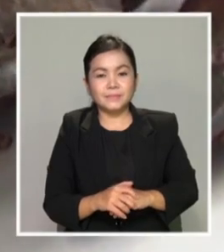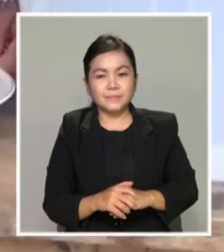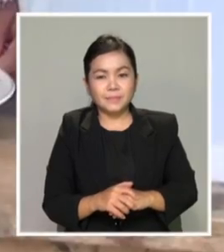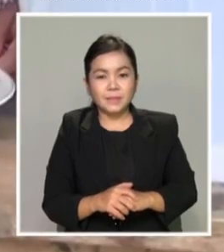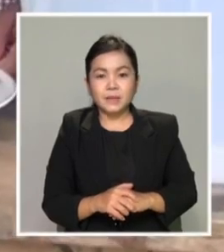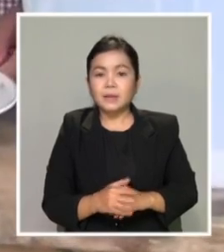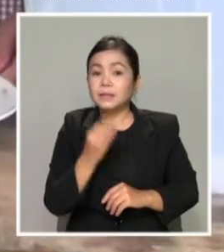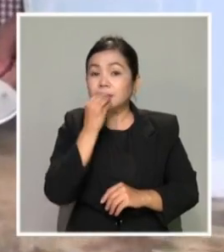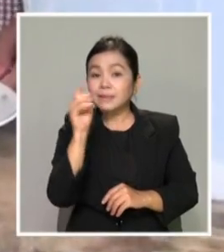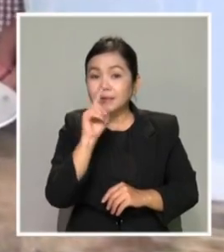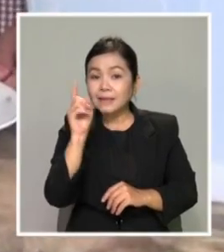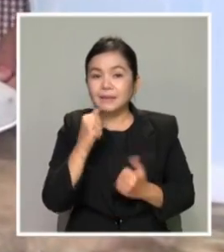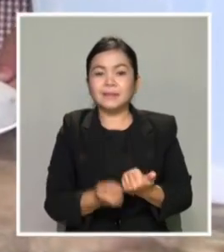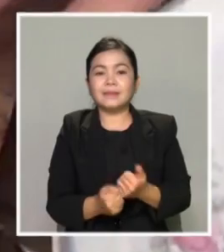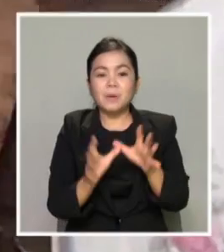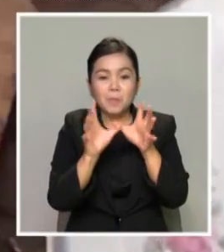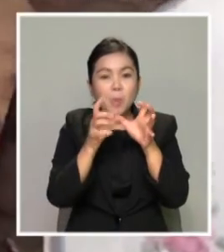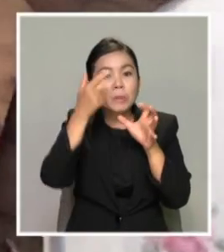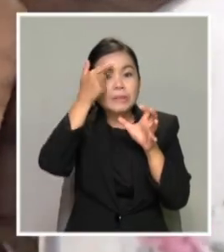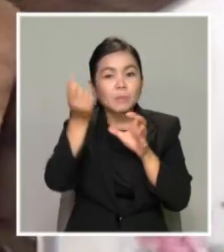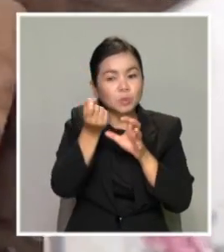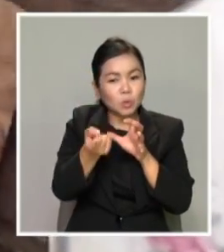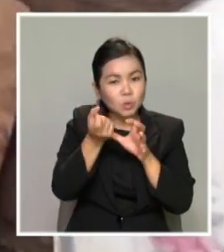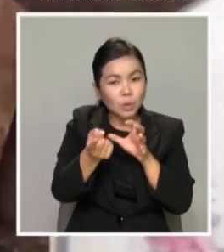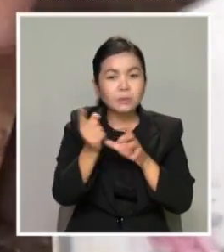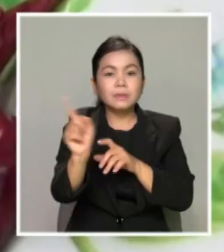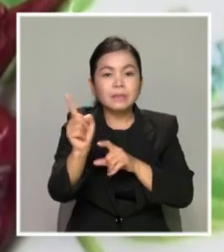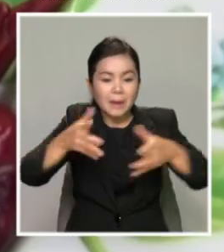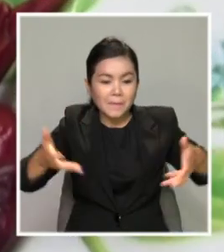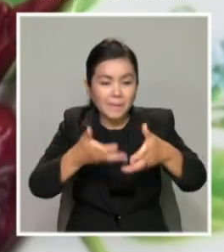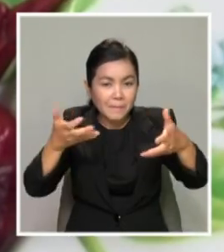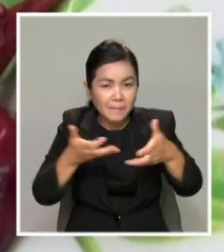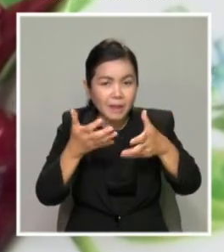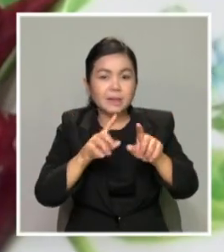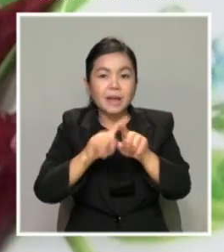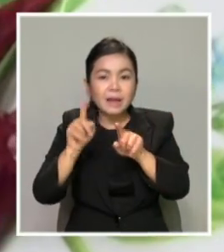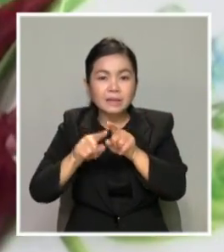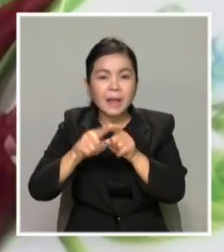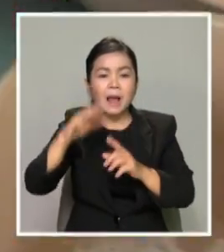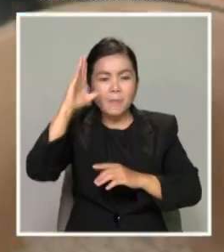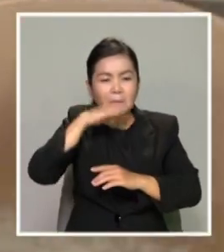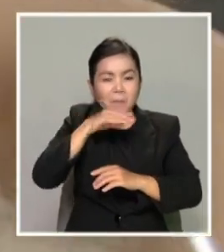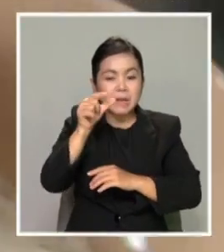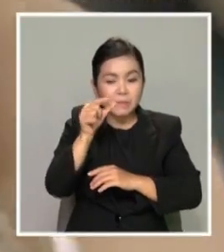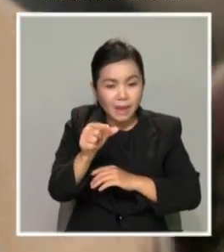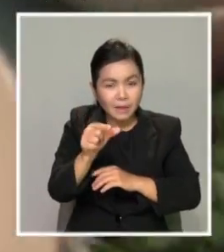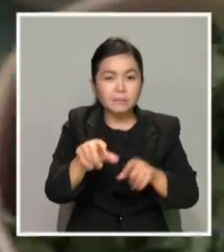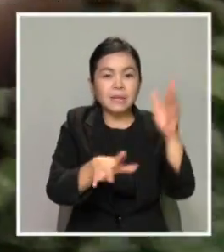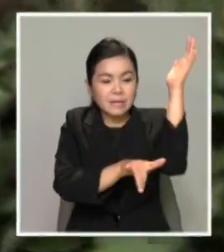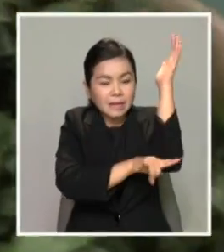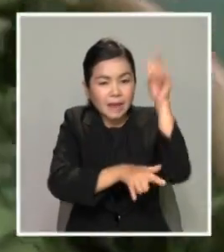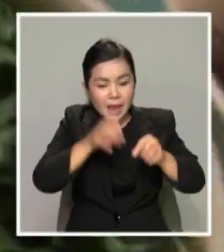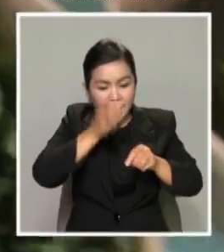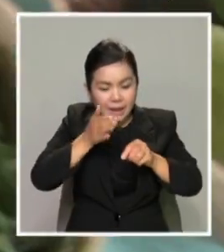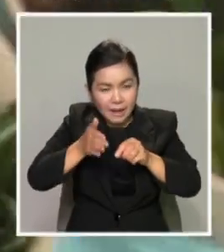เมนูแกงคั่วปูดำจากปูดำสดๆบวกกับเครื่องเทศทั้งพริกขี้หนูสดข่าหั่นพอหยาบต